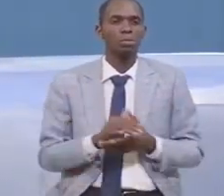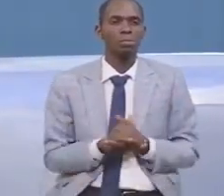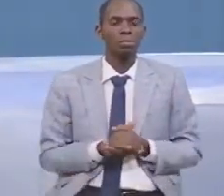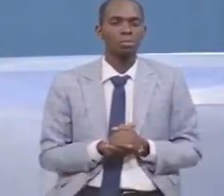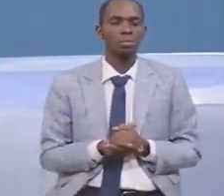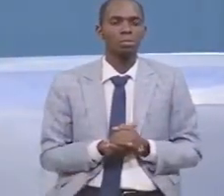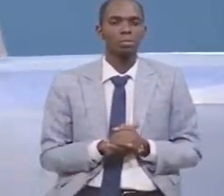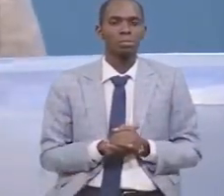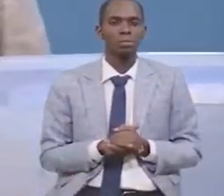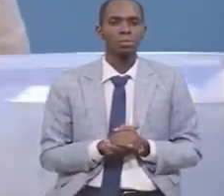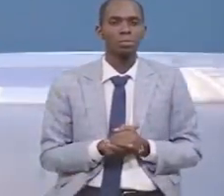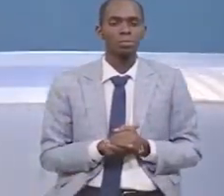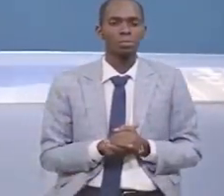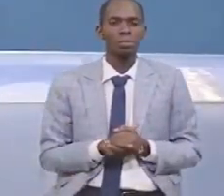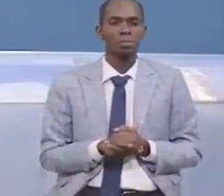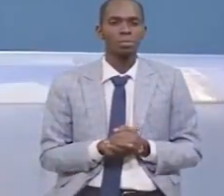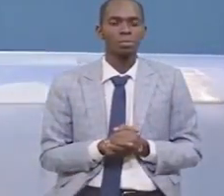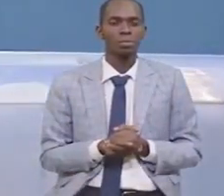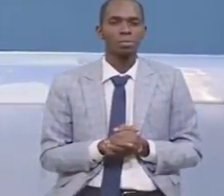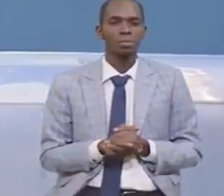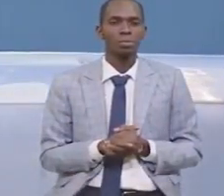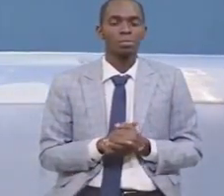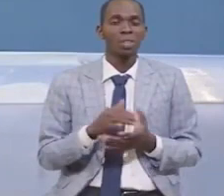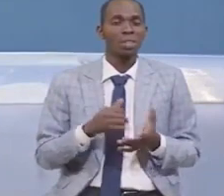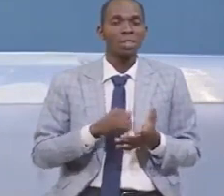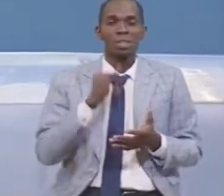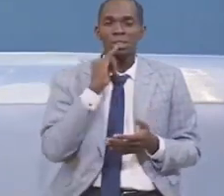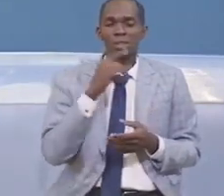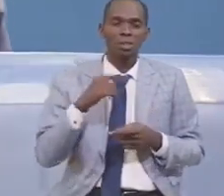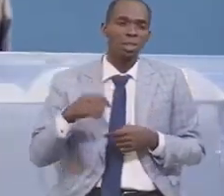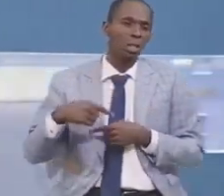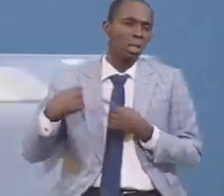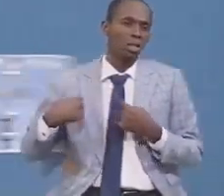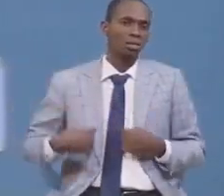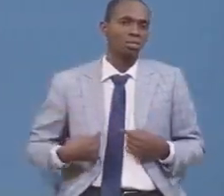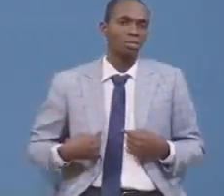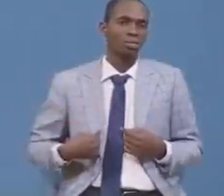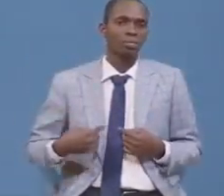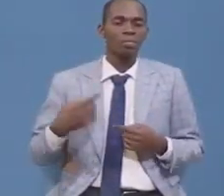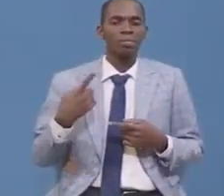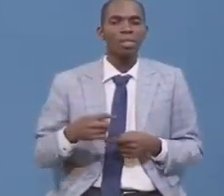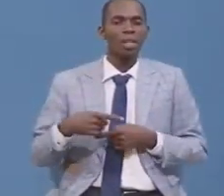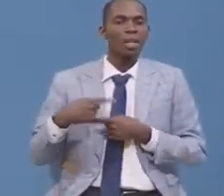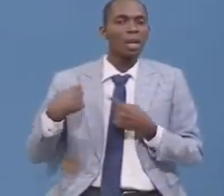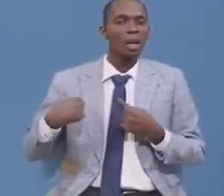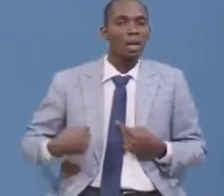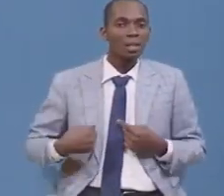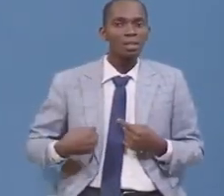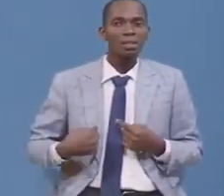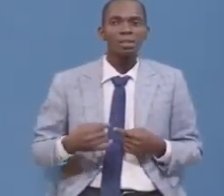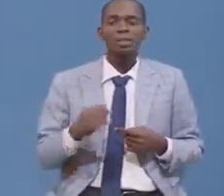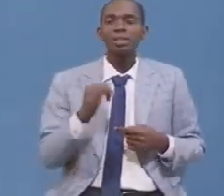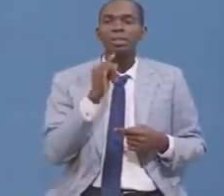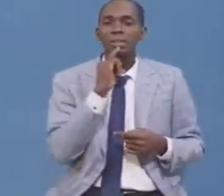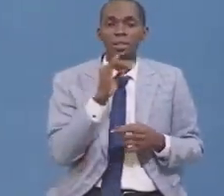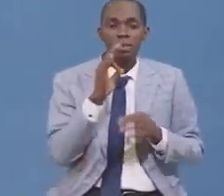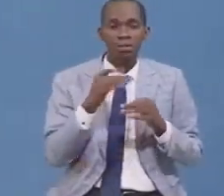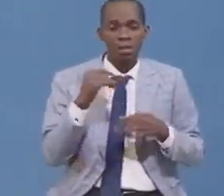పంపులా ఉండి పంపిస్తోంది ఆ హృదయం the heart ఆ యొక్క హృదయం the heart is